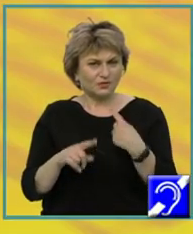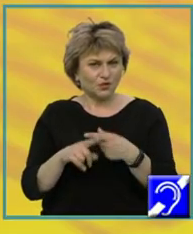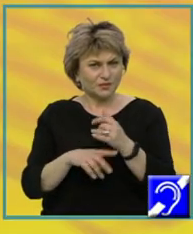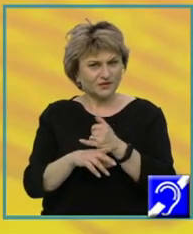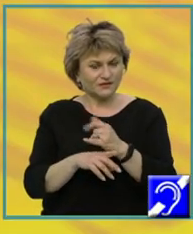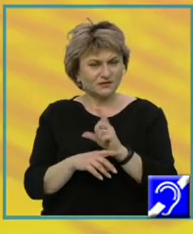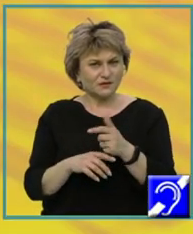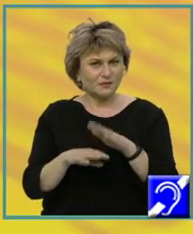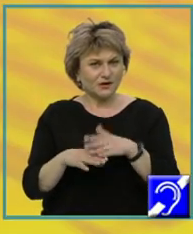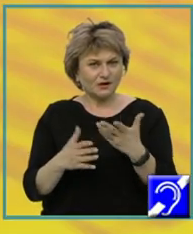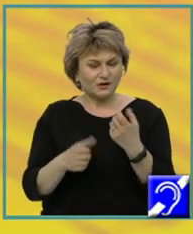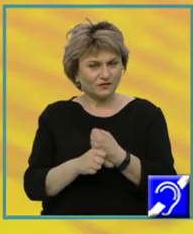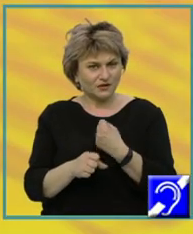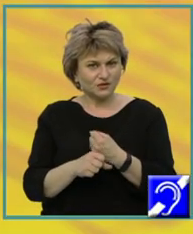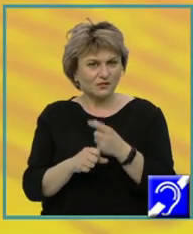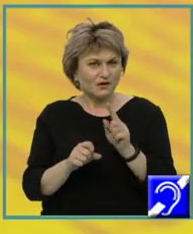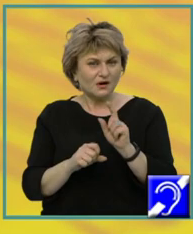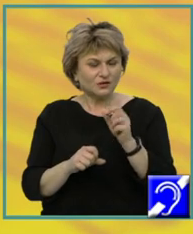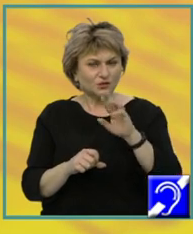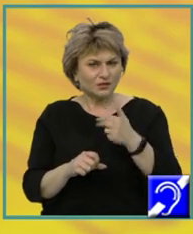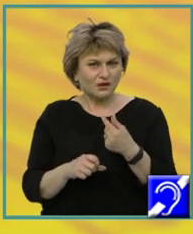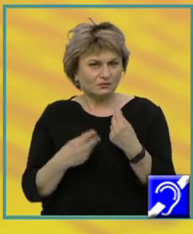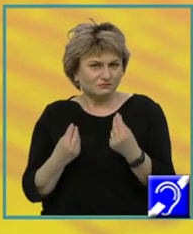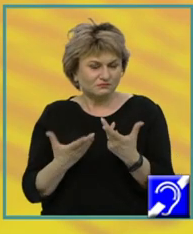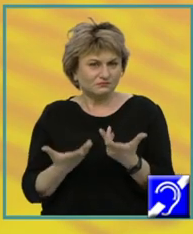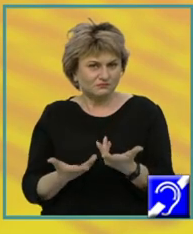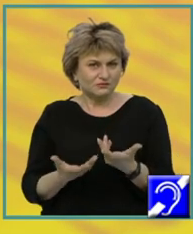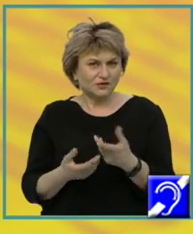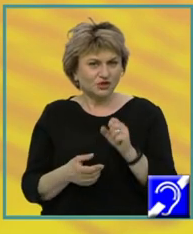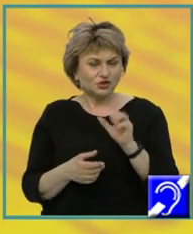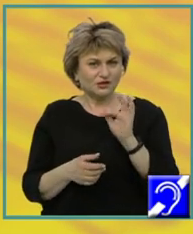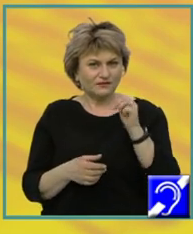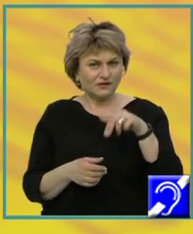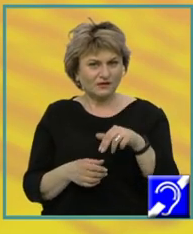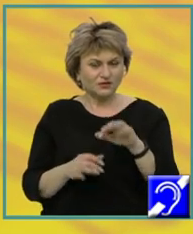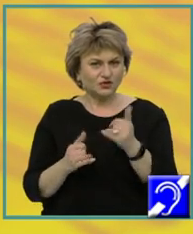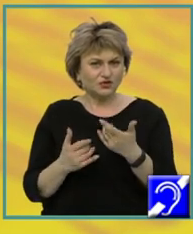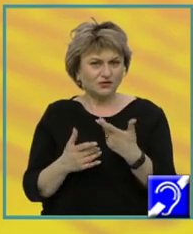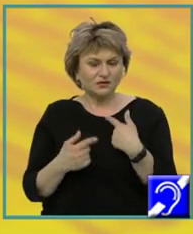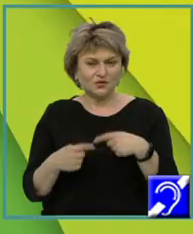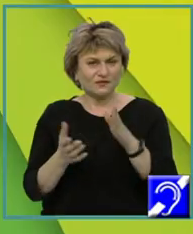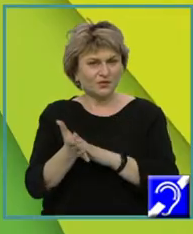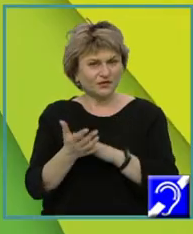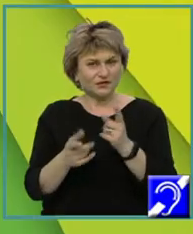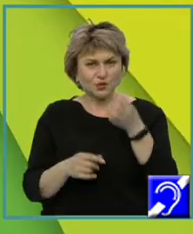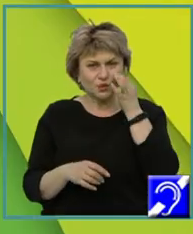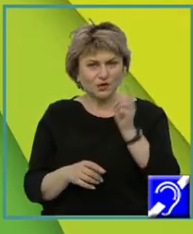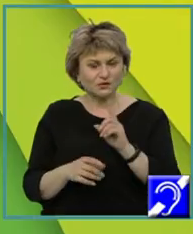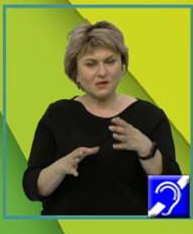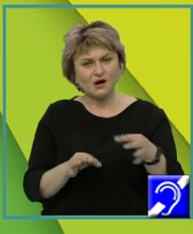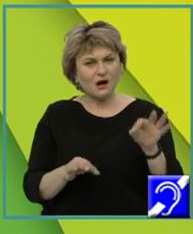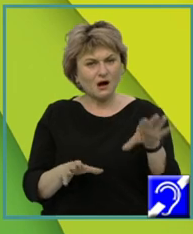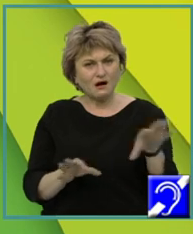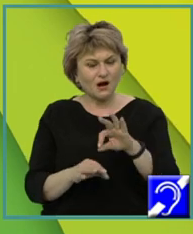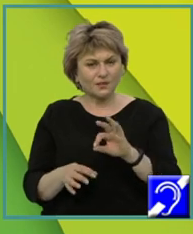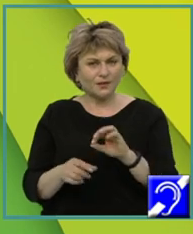observația pe care o face asupra sinelui Ștefan gheorghidiu în avem motive să nu îl credem dar Pe de altă parte